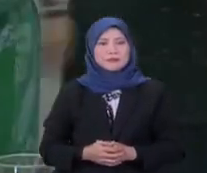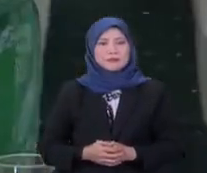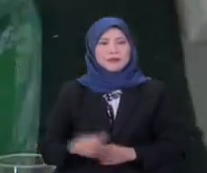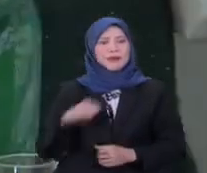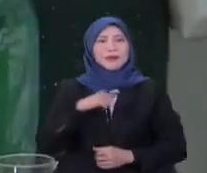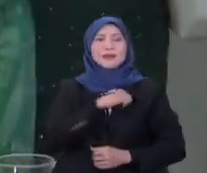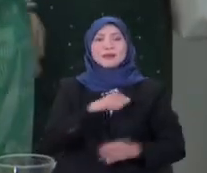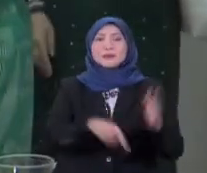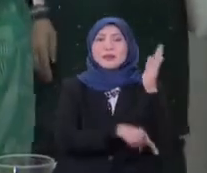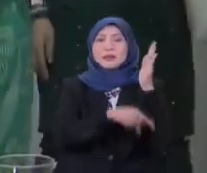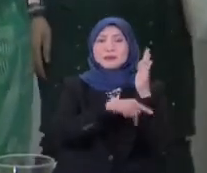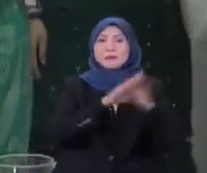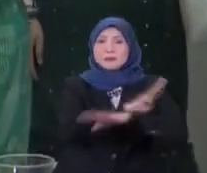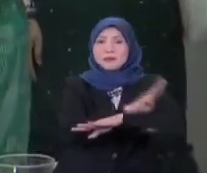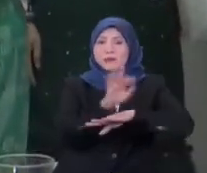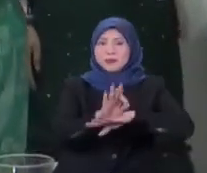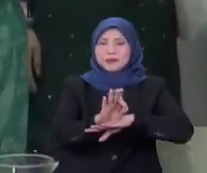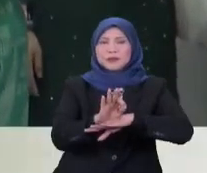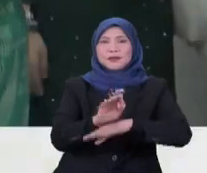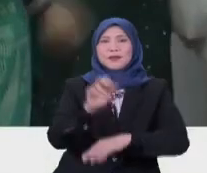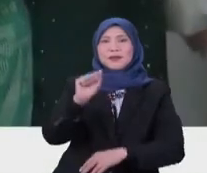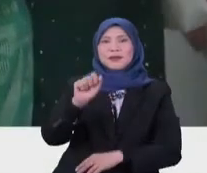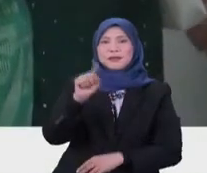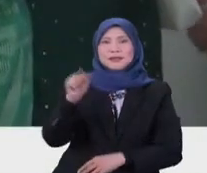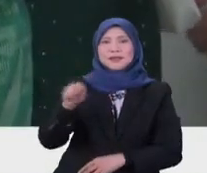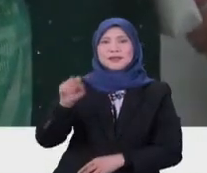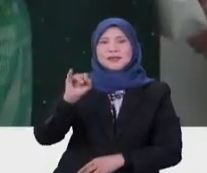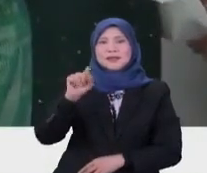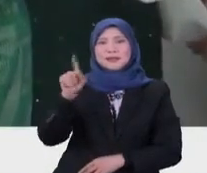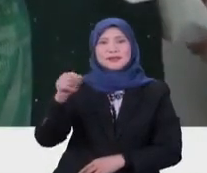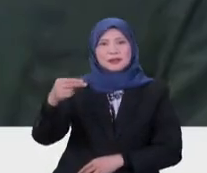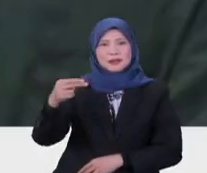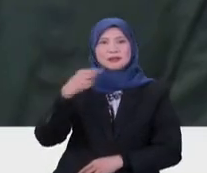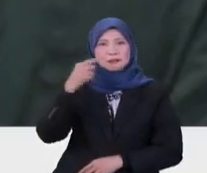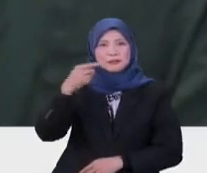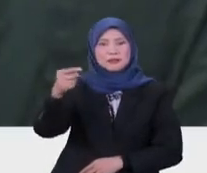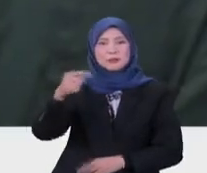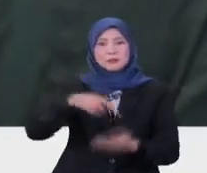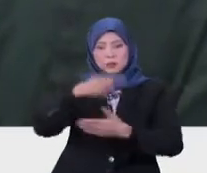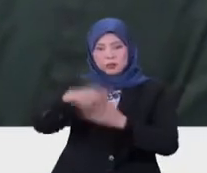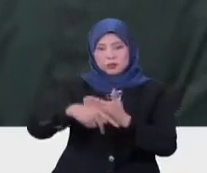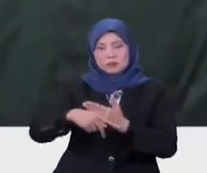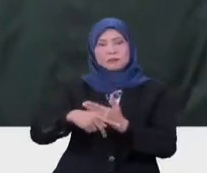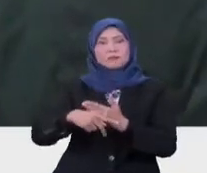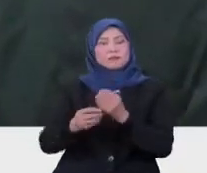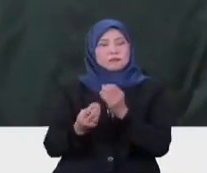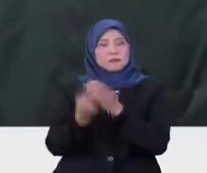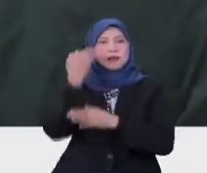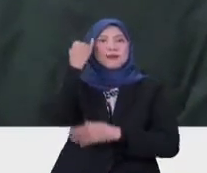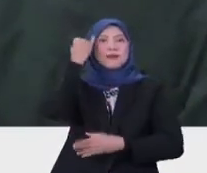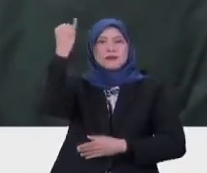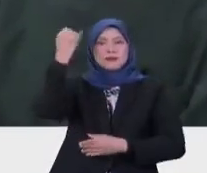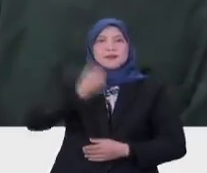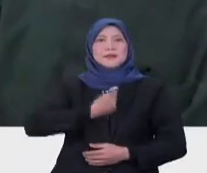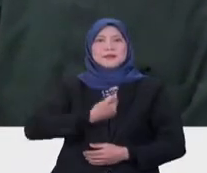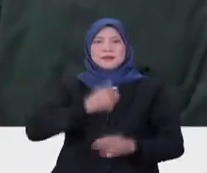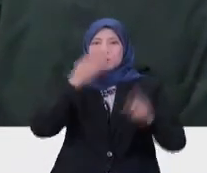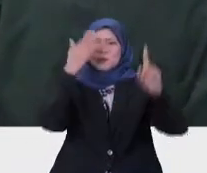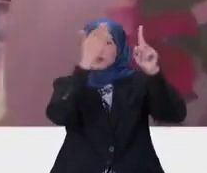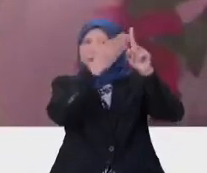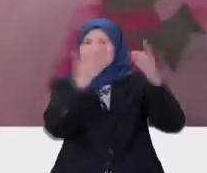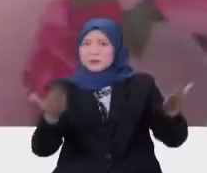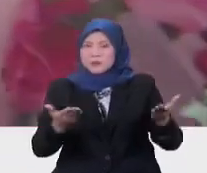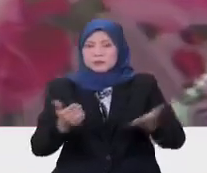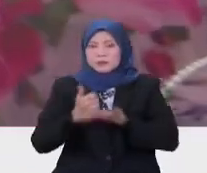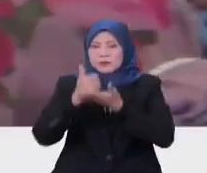Ahli Parlimen Beaufort Dato' Seri Panglima Azizah Muhammad Dun berkata, program hasil cetusan beliau sendiri bermaklamat